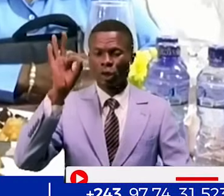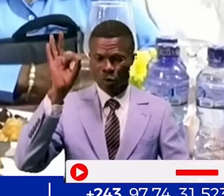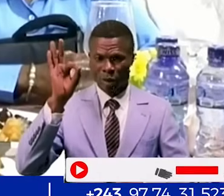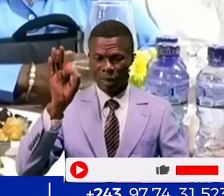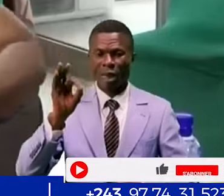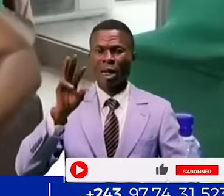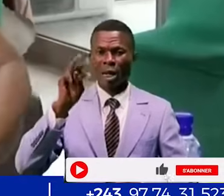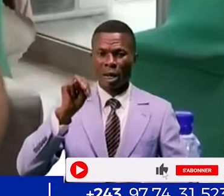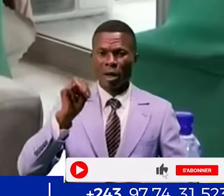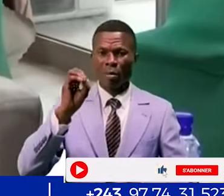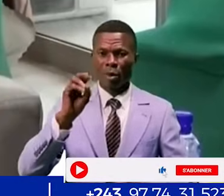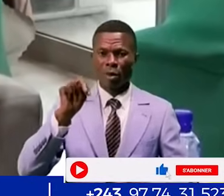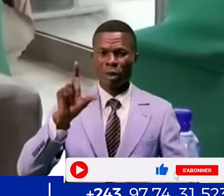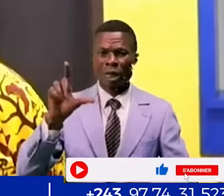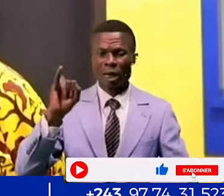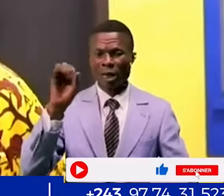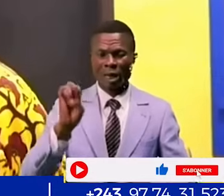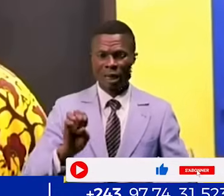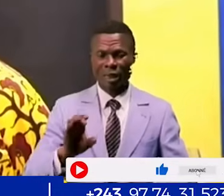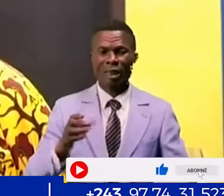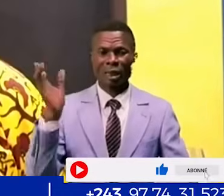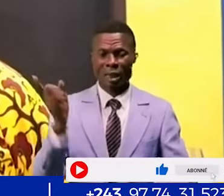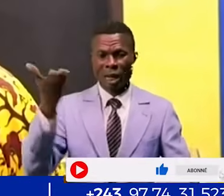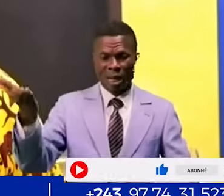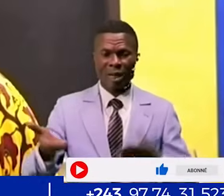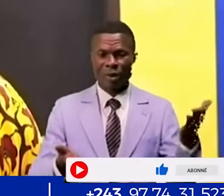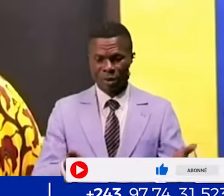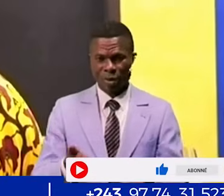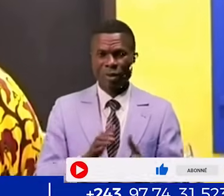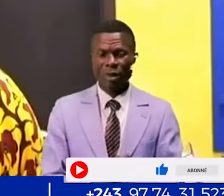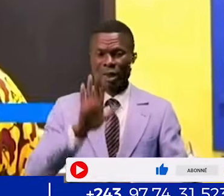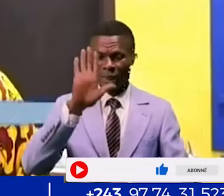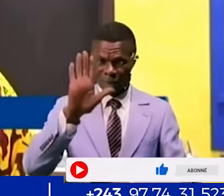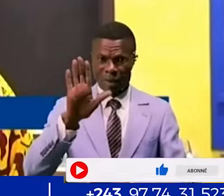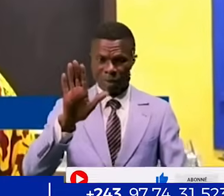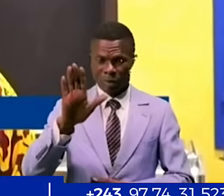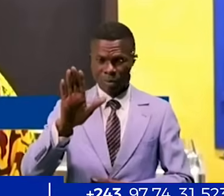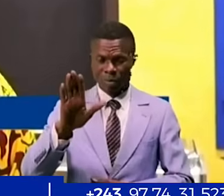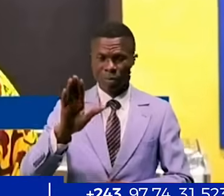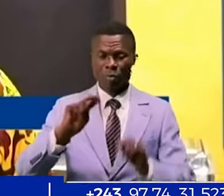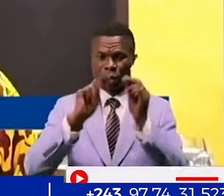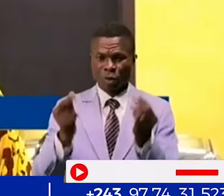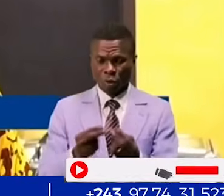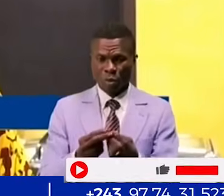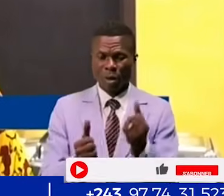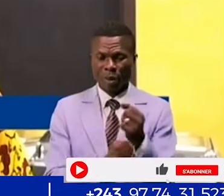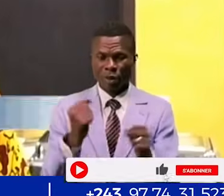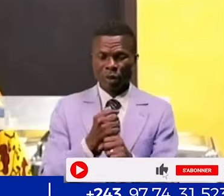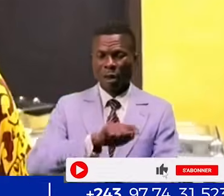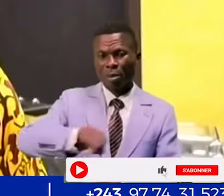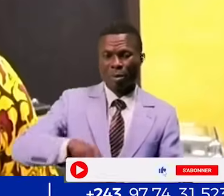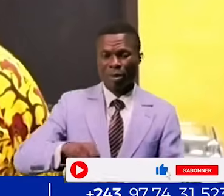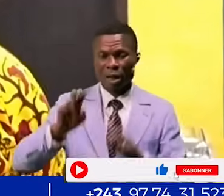Mona Lisa au sein de la RTNC. Après avoir reçu 5 propositions des restaurateurs à travers